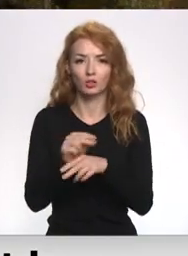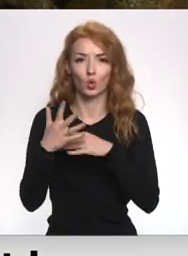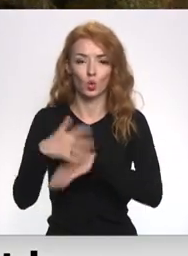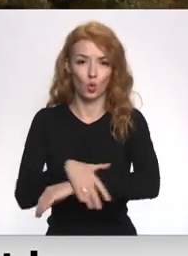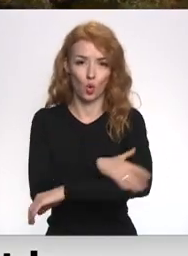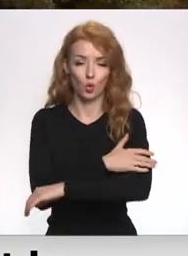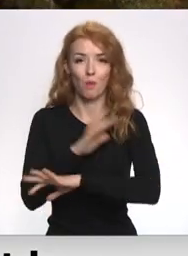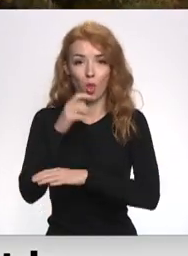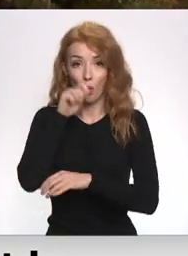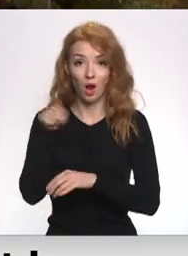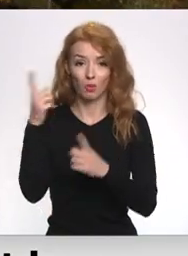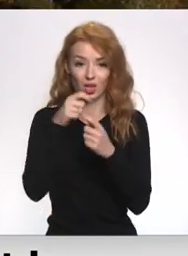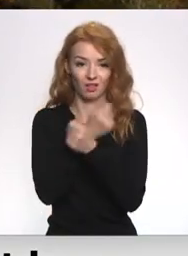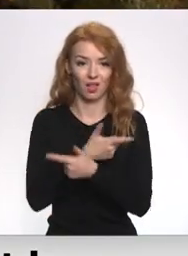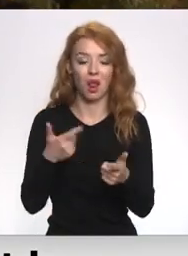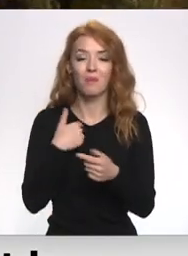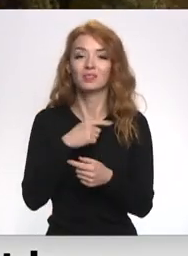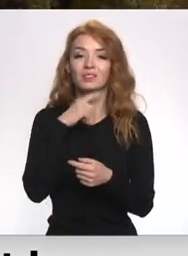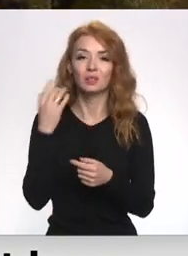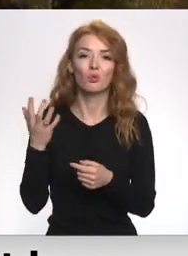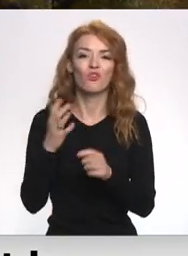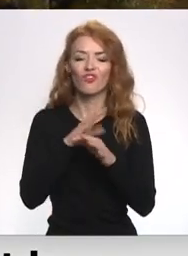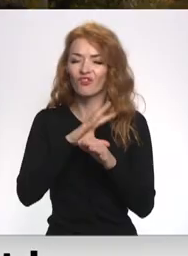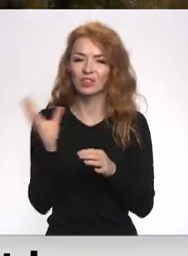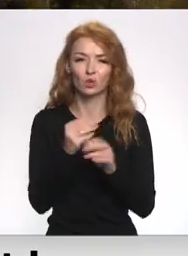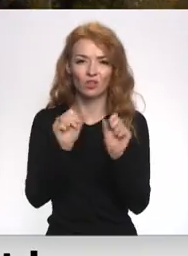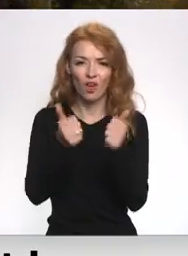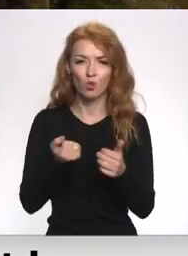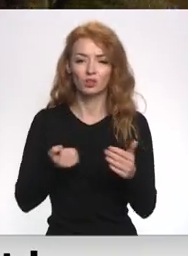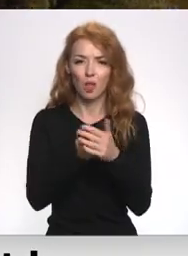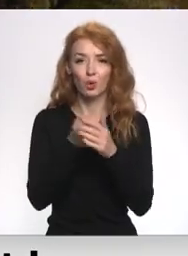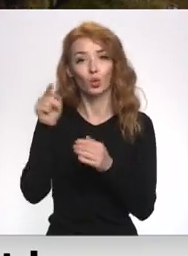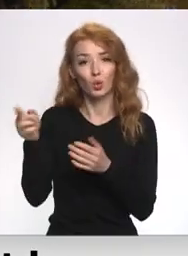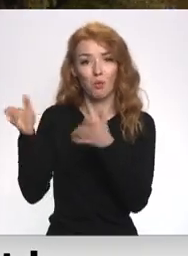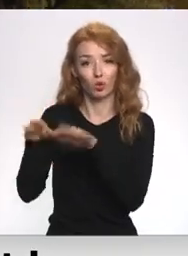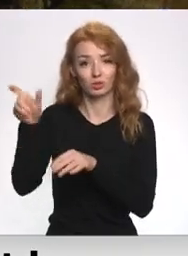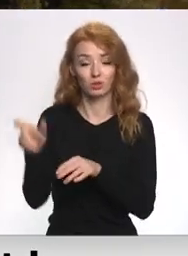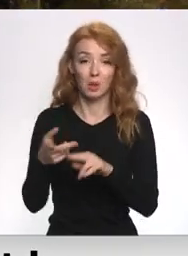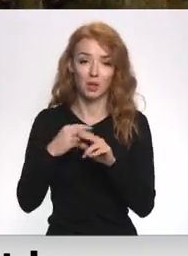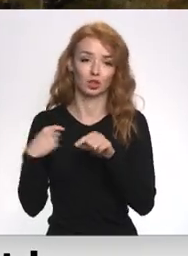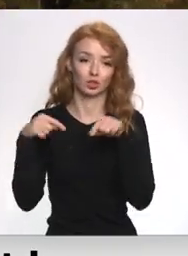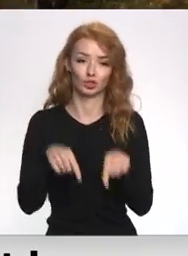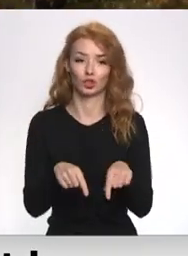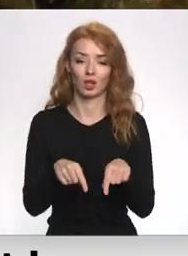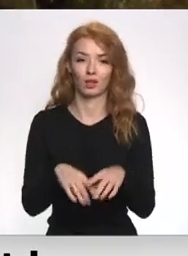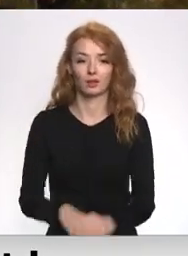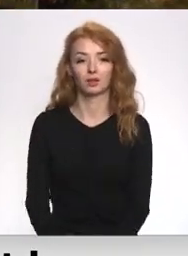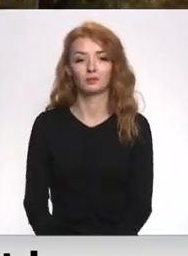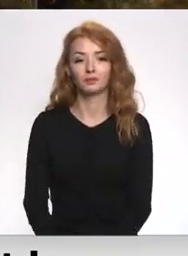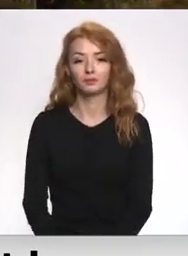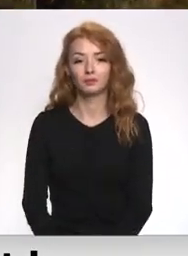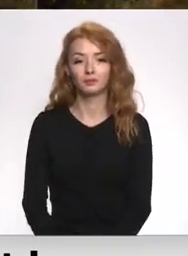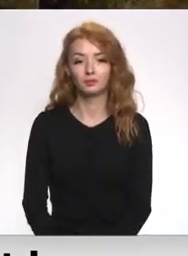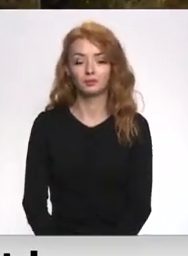Ukrainā notiek tāda nelaime. Es vēlos ar visiem līdzekļiem maksimāli atbalstīt tur palikušos, tādēļ esmu šeit.